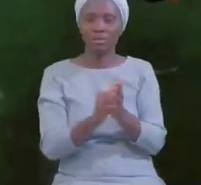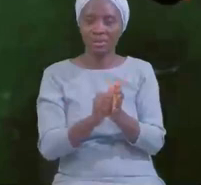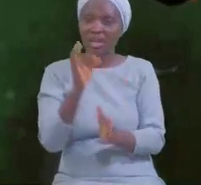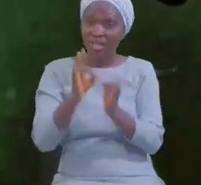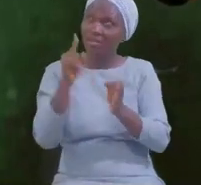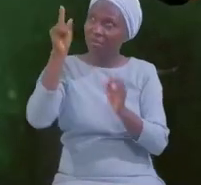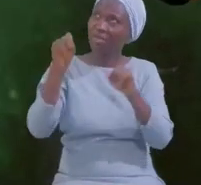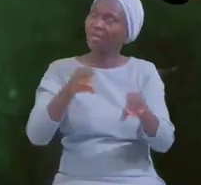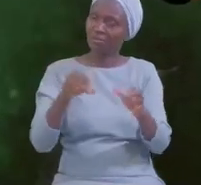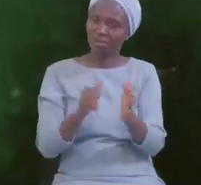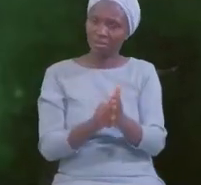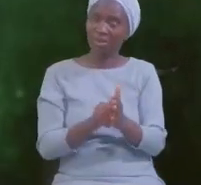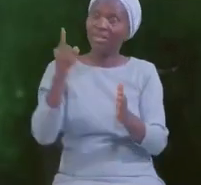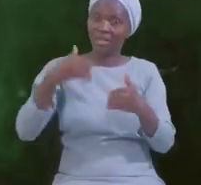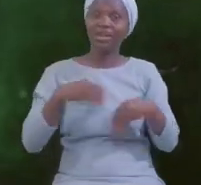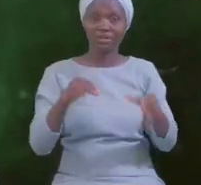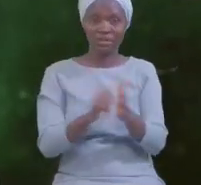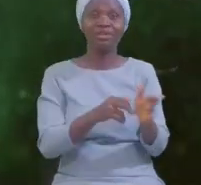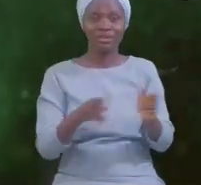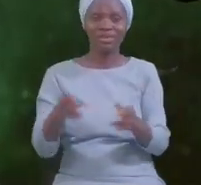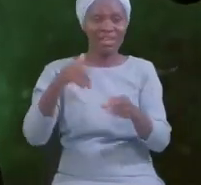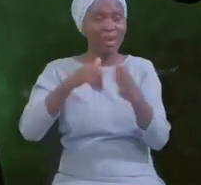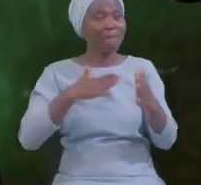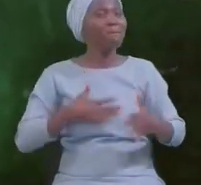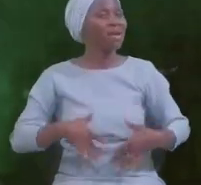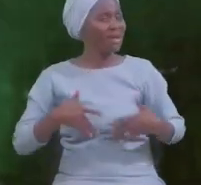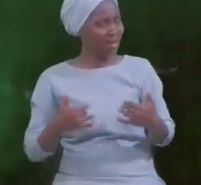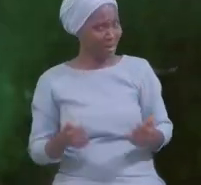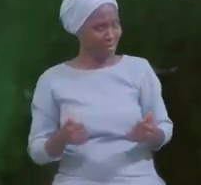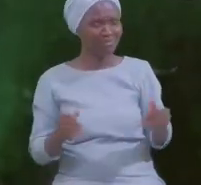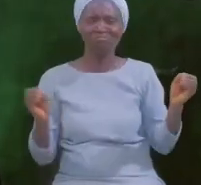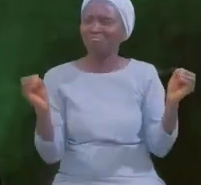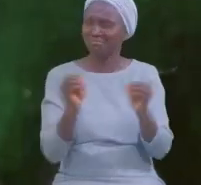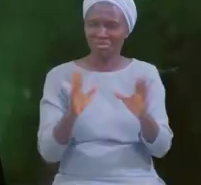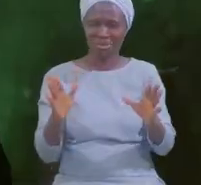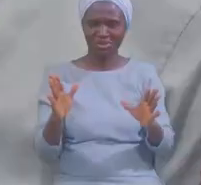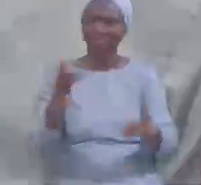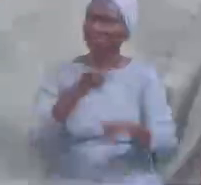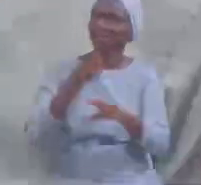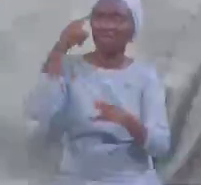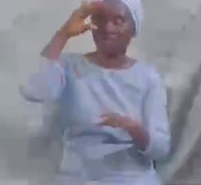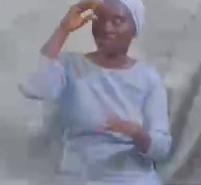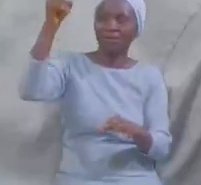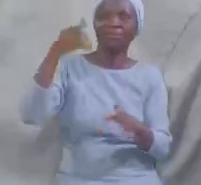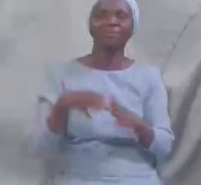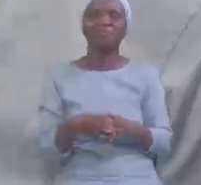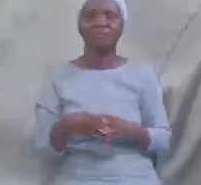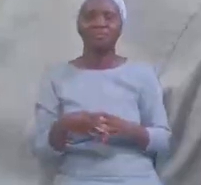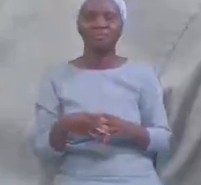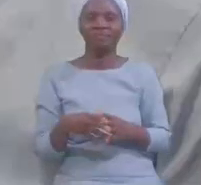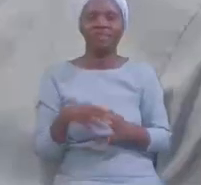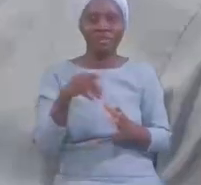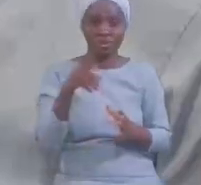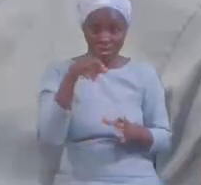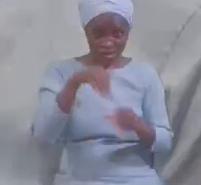faire dans ma vie, il n'y a rien qui soit difficile pour lui. Dans votre vie, il n'y a rien